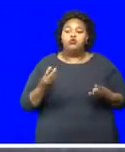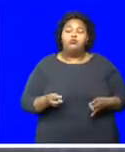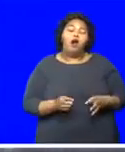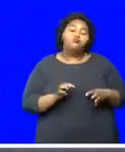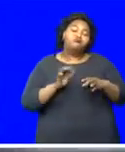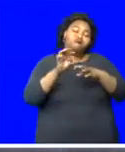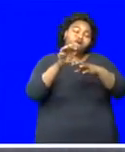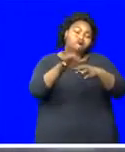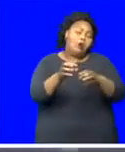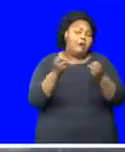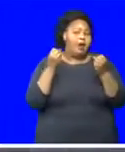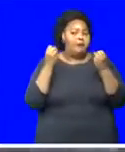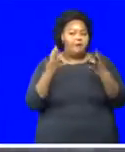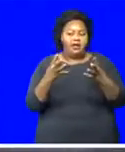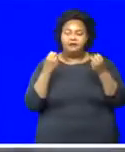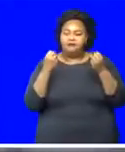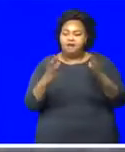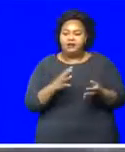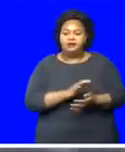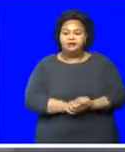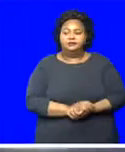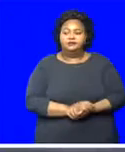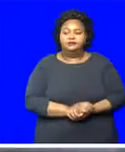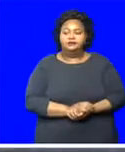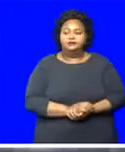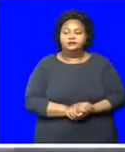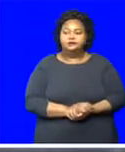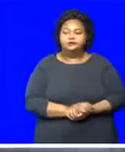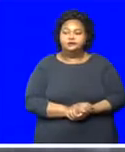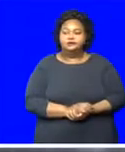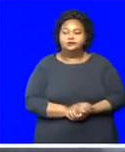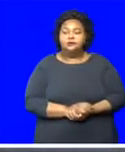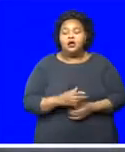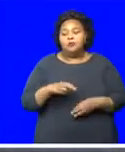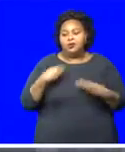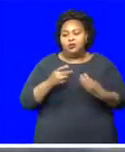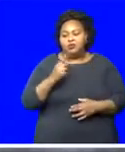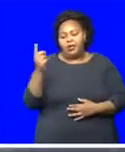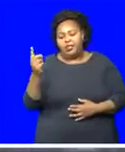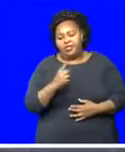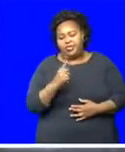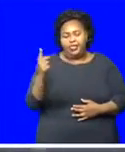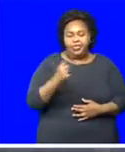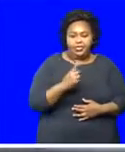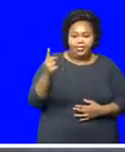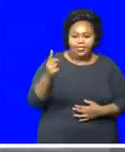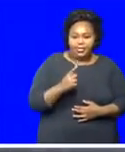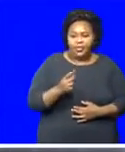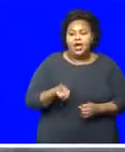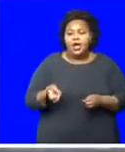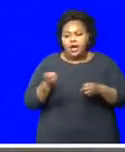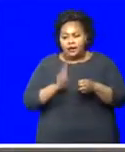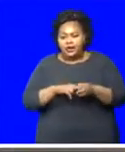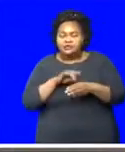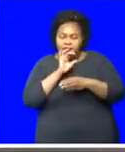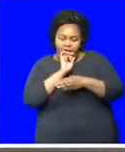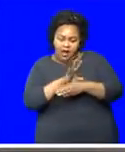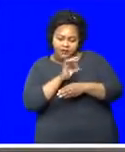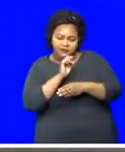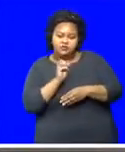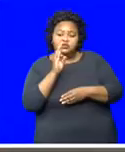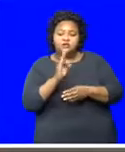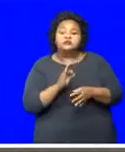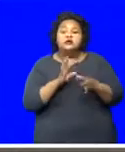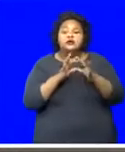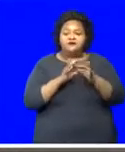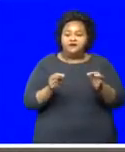baphuma noma bangathi tifu kodwa nje bayeta nathi siyaba encourage phela sina sebacithile babahamba bayemakhaya. Lo phethe